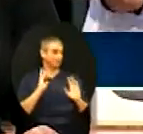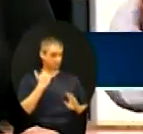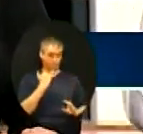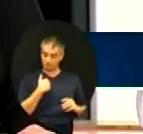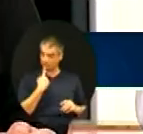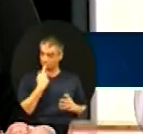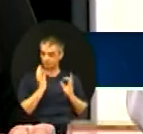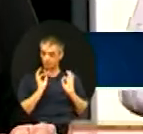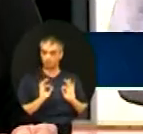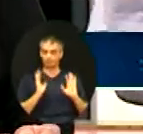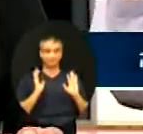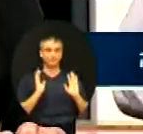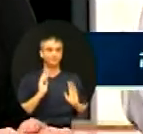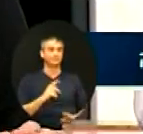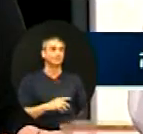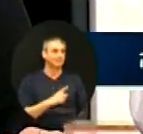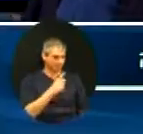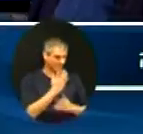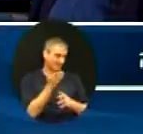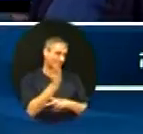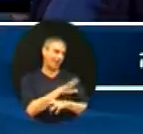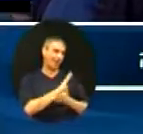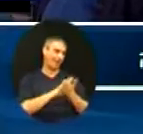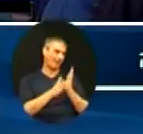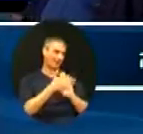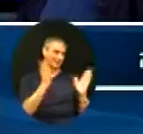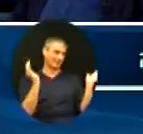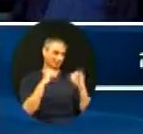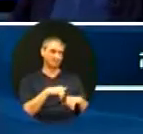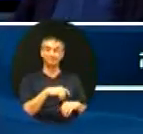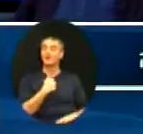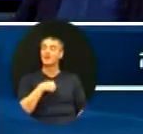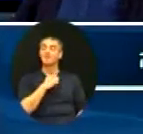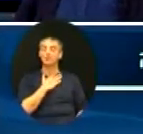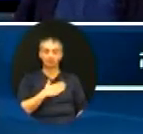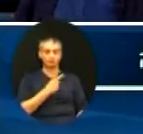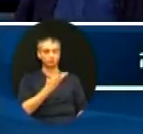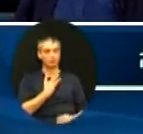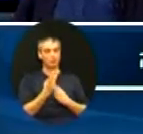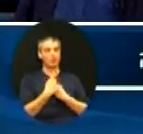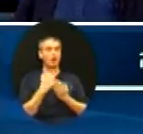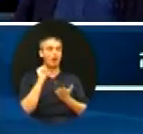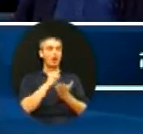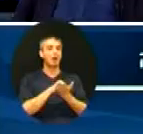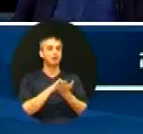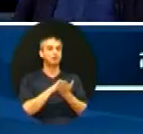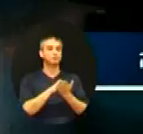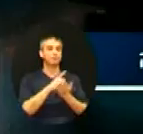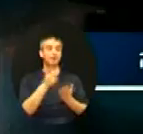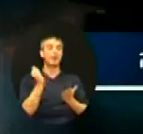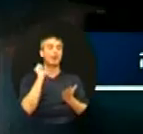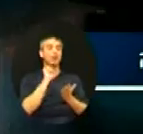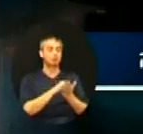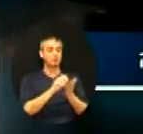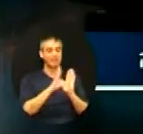כן, אני אומר את זה במפורש. עכשיו הרקת אותם. אנחנו רוצים שמקבלו מנדטים על חשבון לפיד. אל תמשיך, אל תמשיך. על